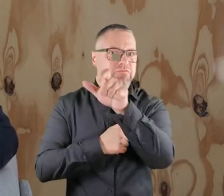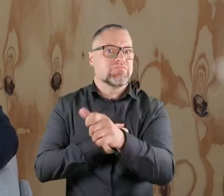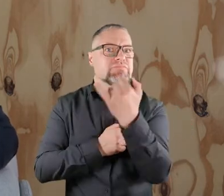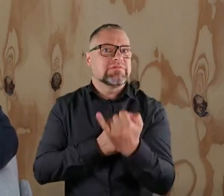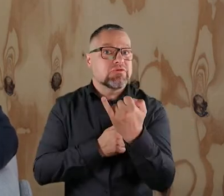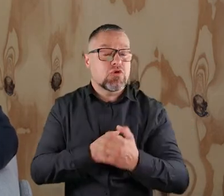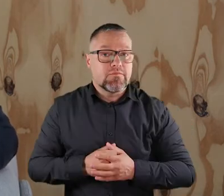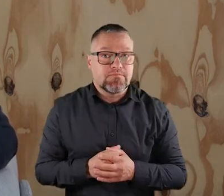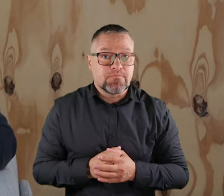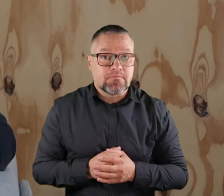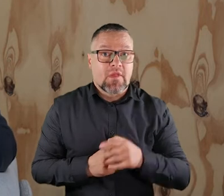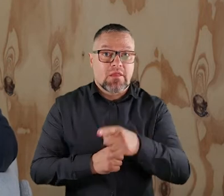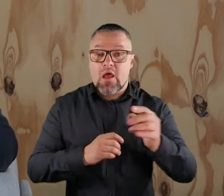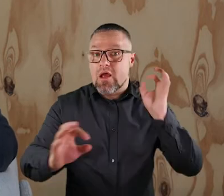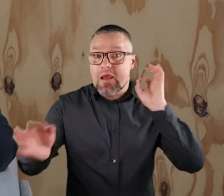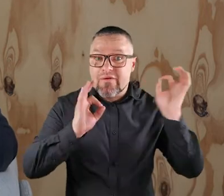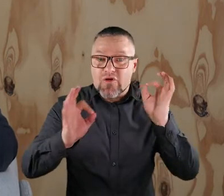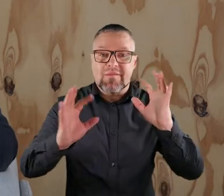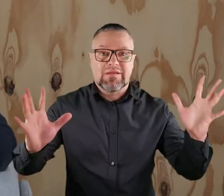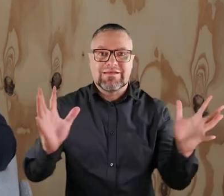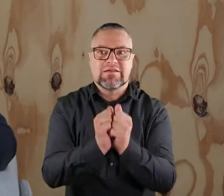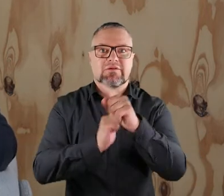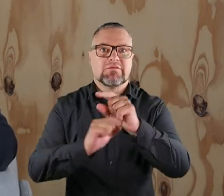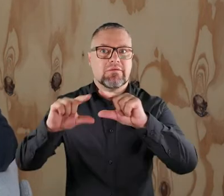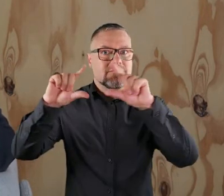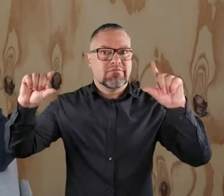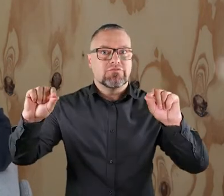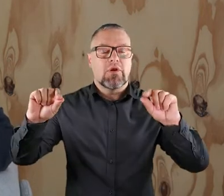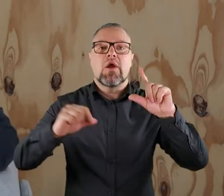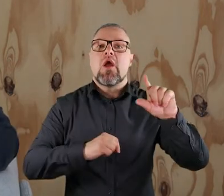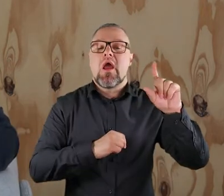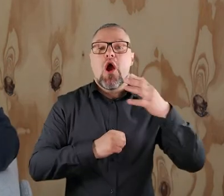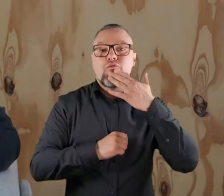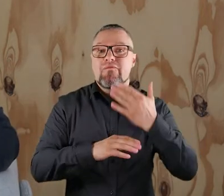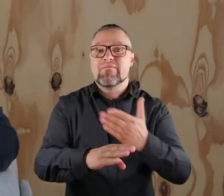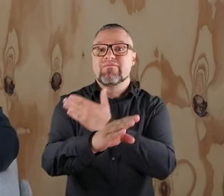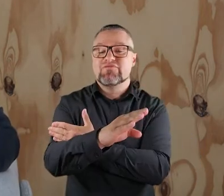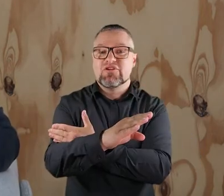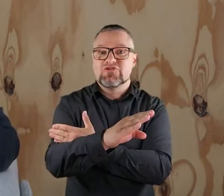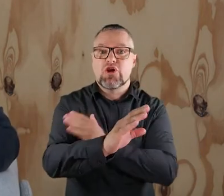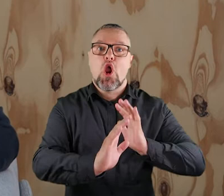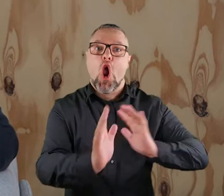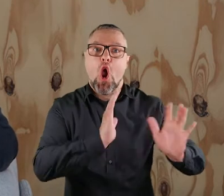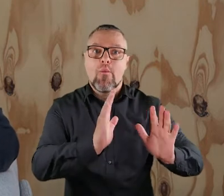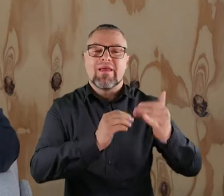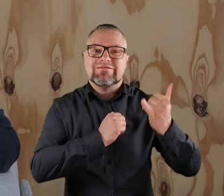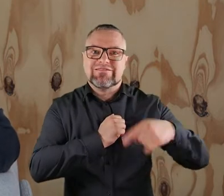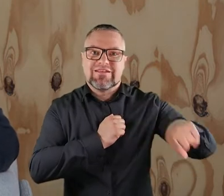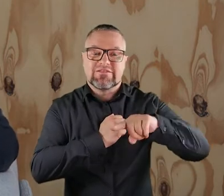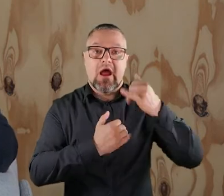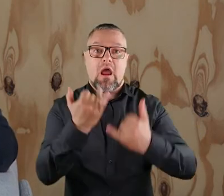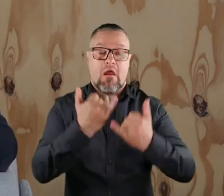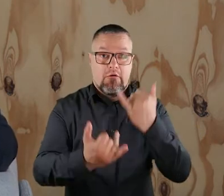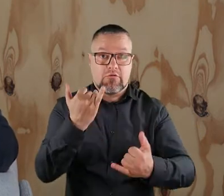nazwisko danego dziecka. Takie informacje znajdziecie w tej zakładce podopieczni, o której wspominałam, ale także